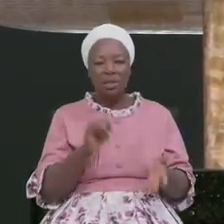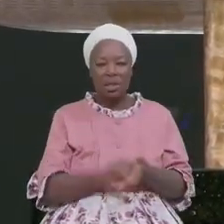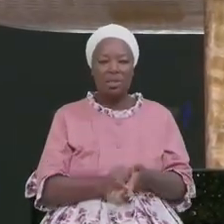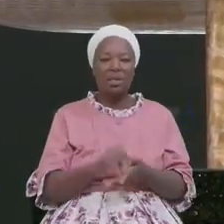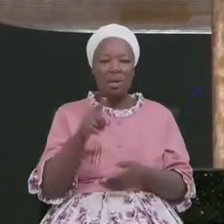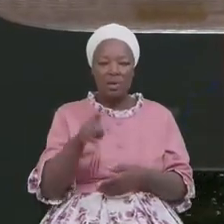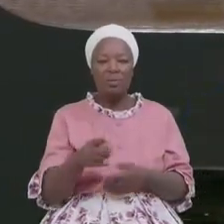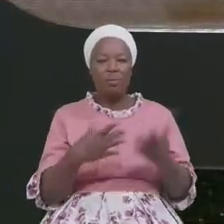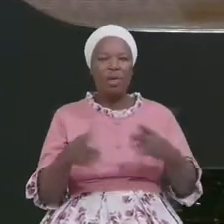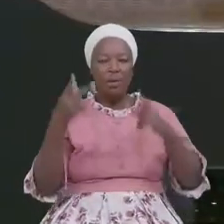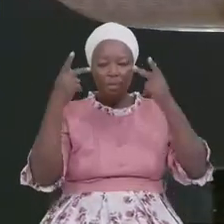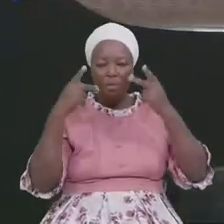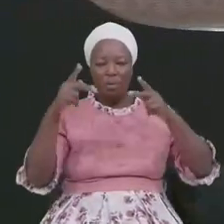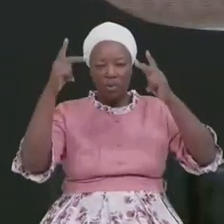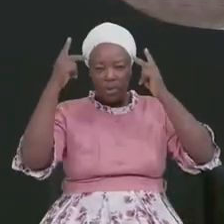entreprendras.